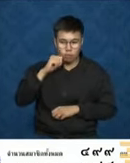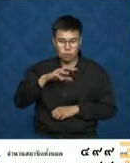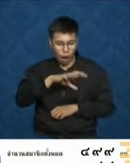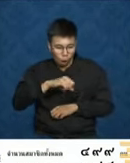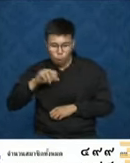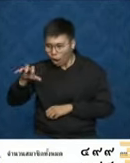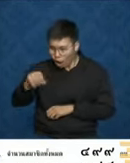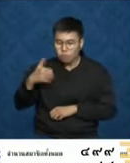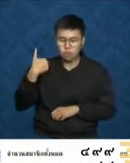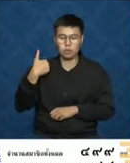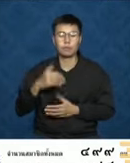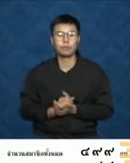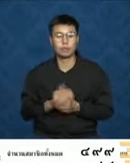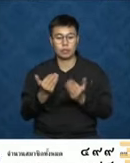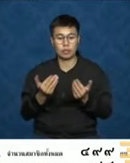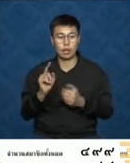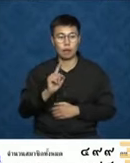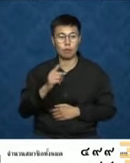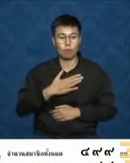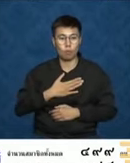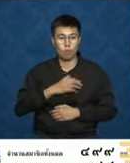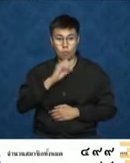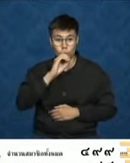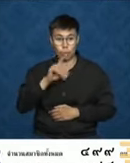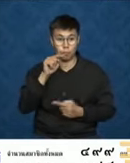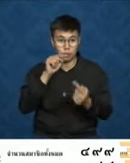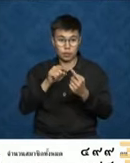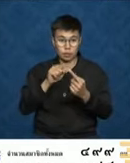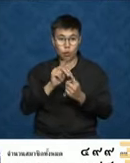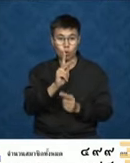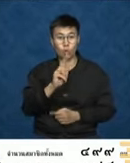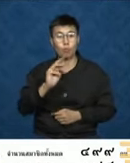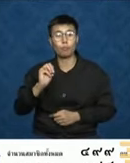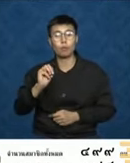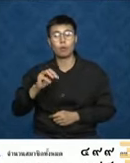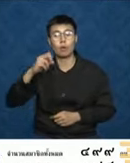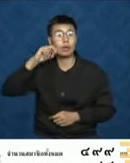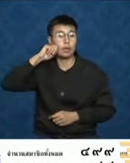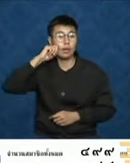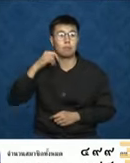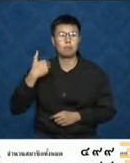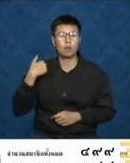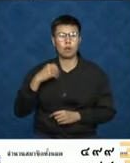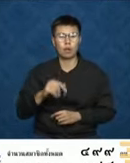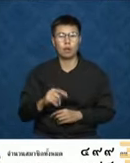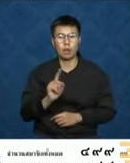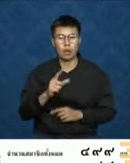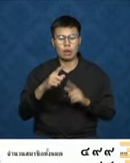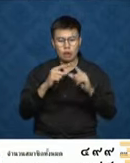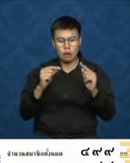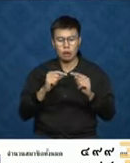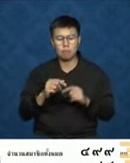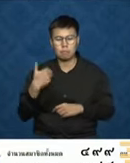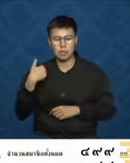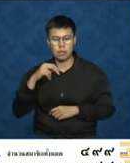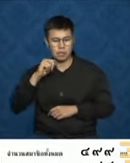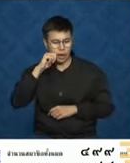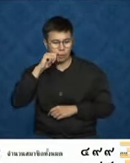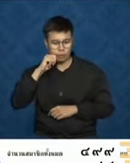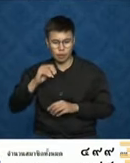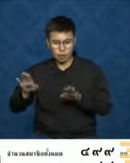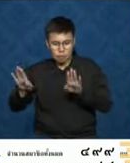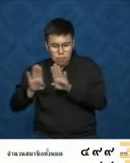พวกเขาทีนี้เนี่ยปัญหาคือเวลาผมแจ้งไปยังชนประธานเนี่ยมันมีข้อจำกัดเรื่องการจะเปิดปิดบาระบายการ